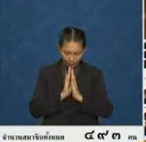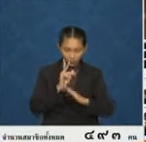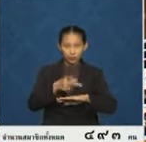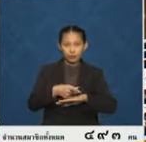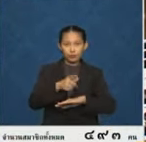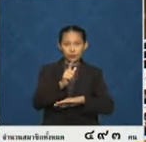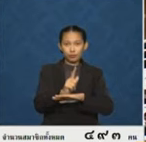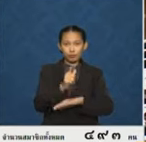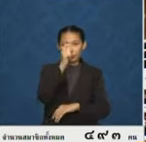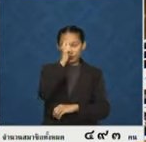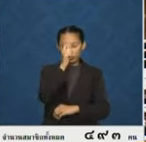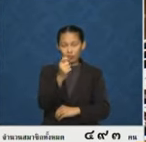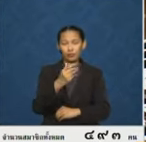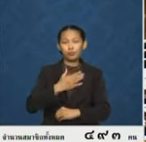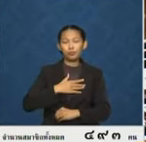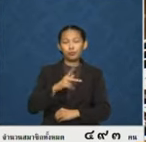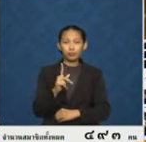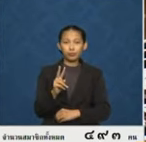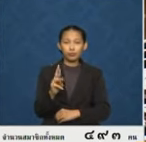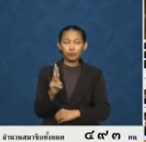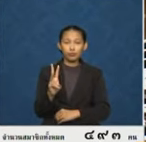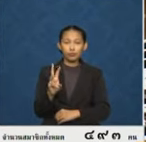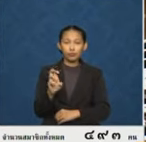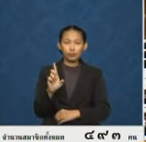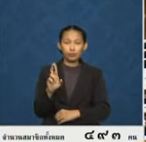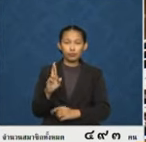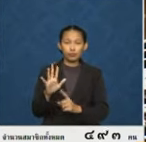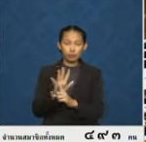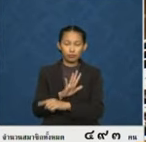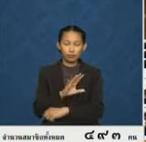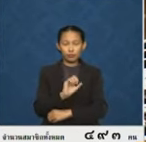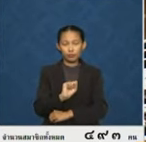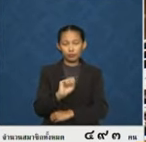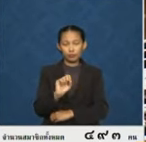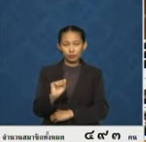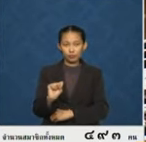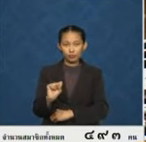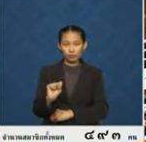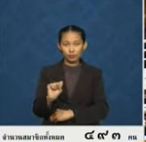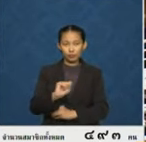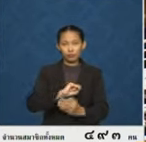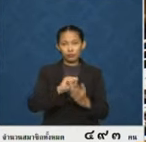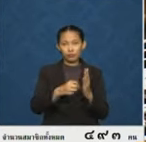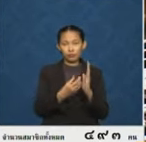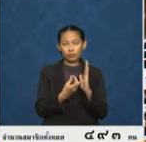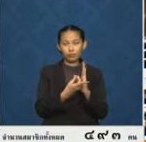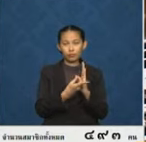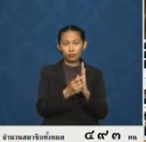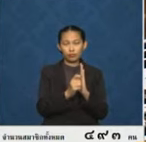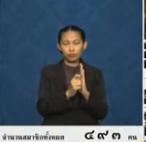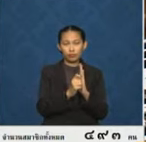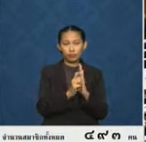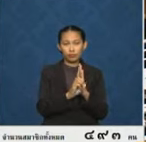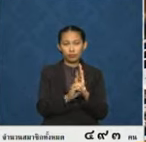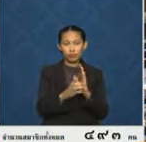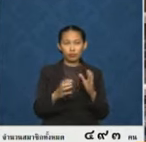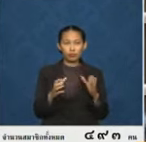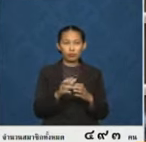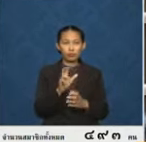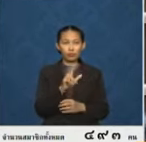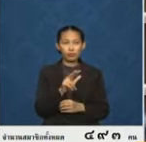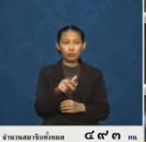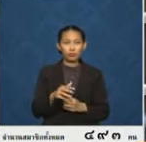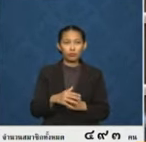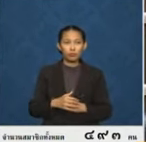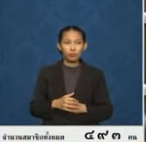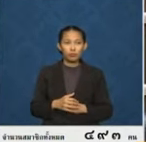สภาที่เคารพกระผมนายกรวีศาลาคำสมาชิกสภาผู้แทนราษฎรจังหวัดอุดรธานีเขต 5พรรคเพื่อไทยวัน